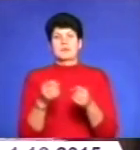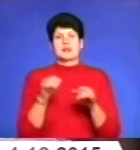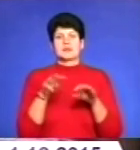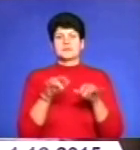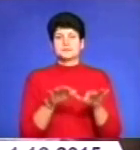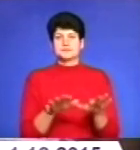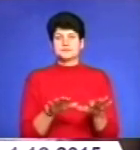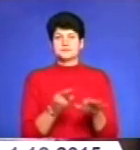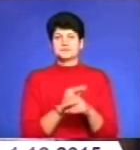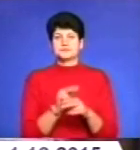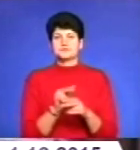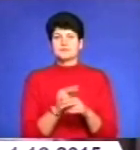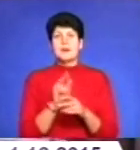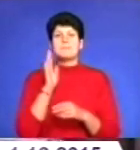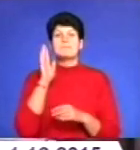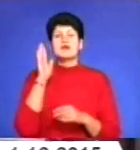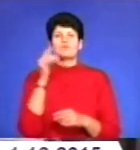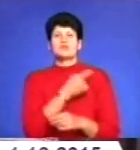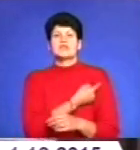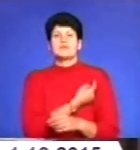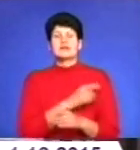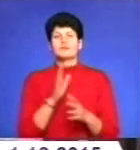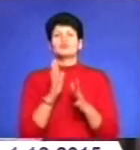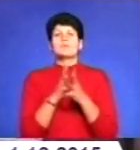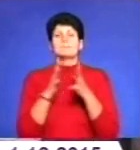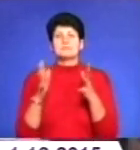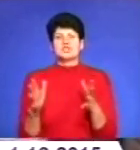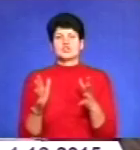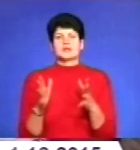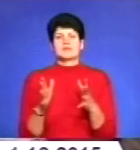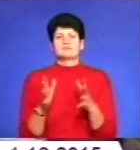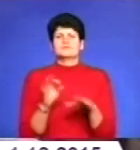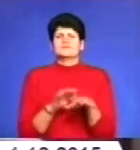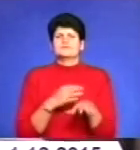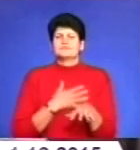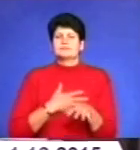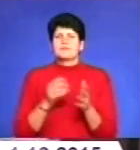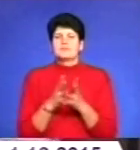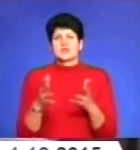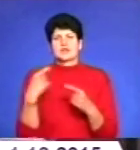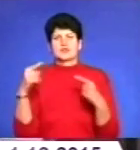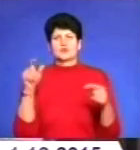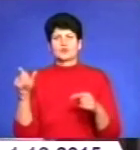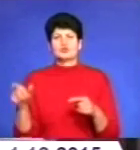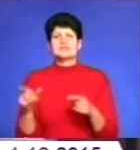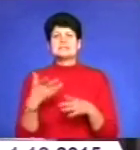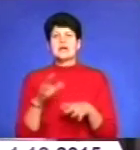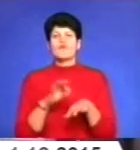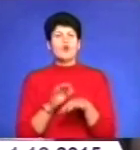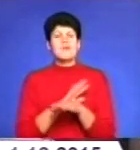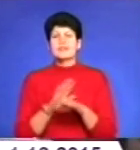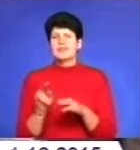медиків майбутніх болить більше, ніж інших громадян, те, що ця хвороба все-таки майже невиліковна